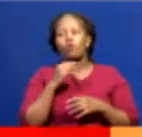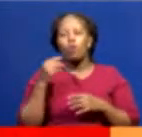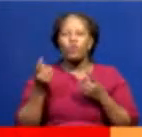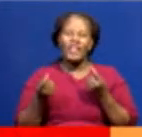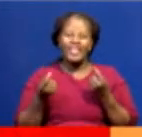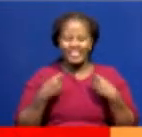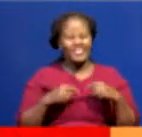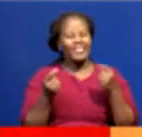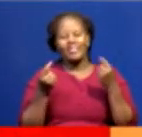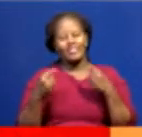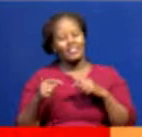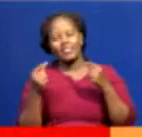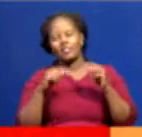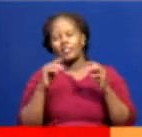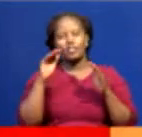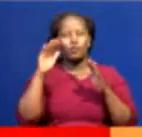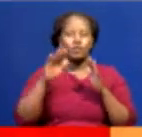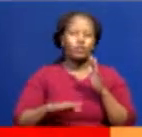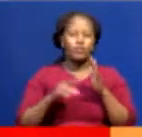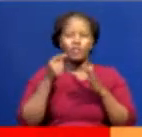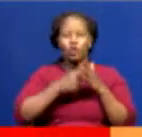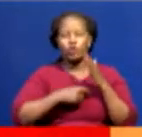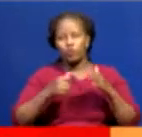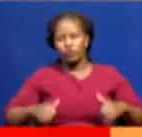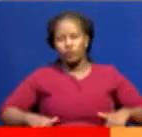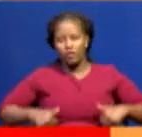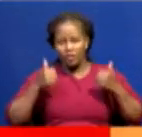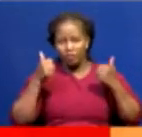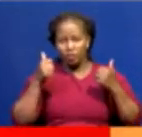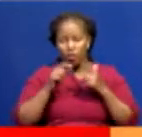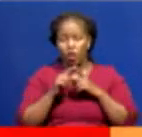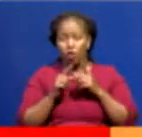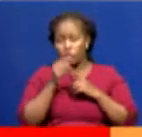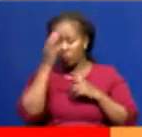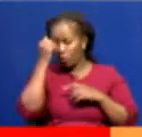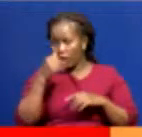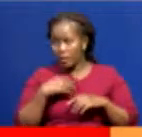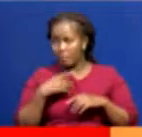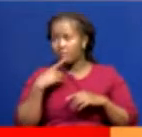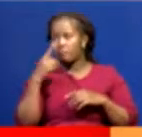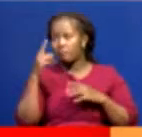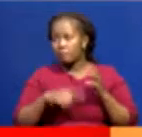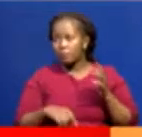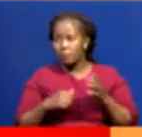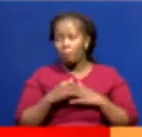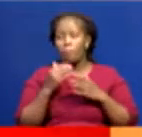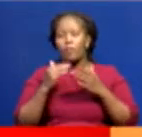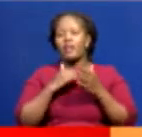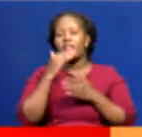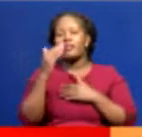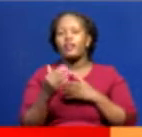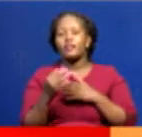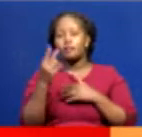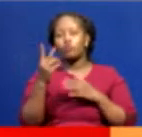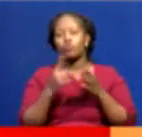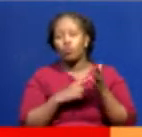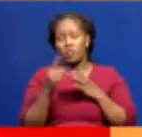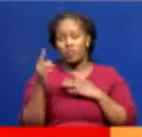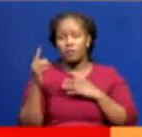tunajaribu kurudisha gharama ya maisha chini. Na ndio maana nakueleza kwamba muda wa wiki mbili kutoka